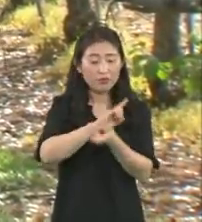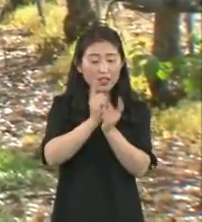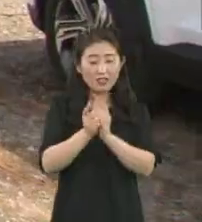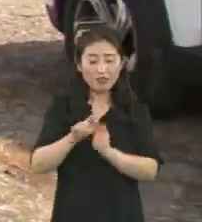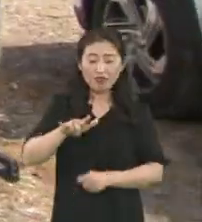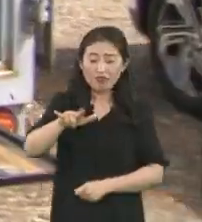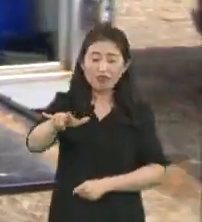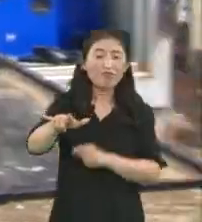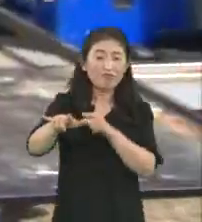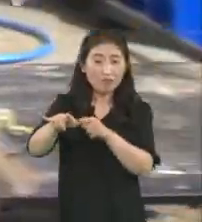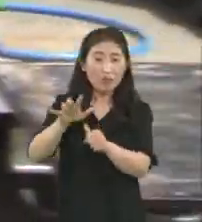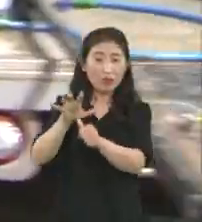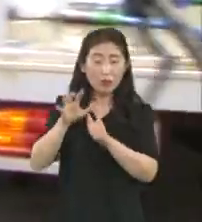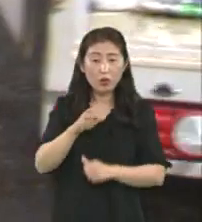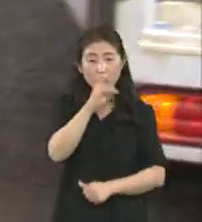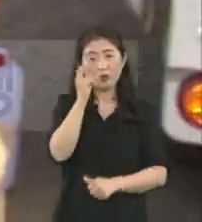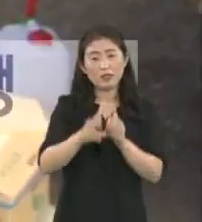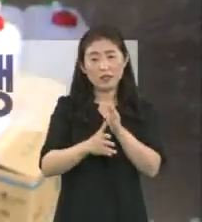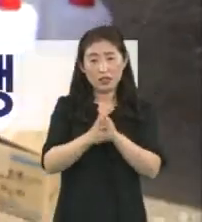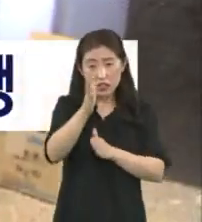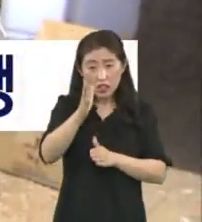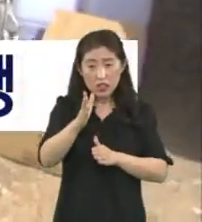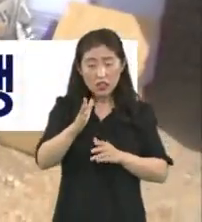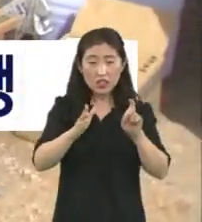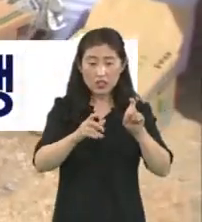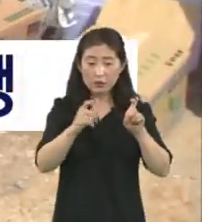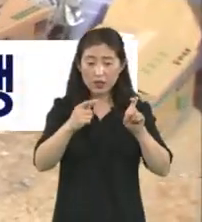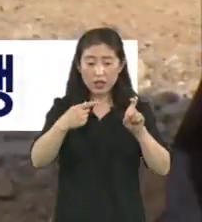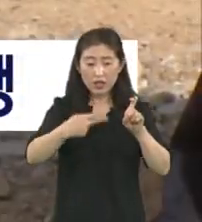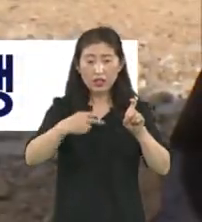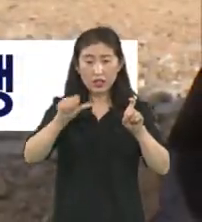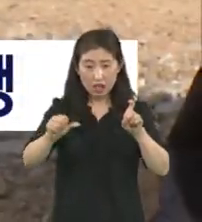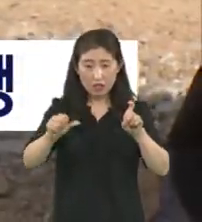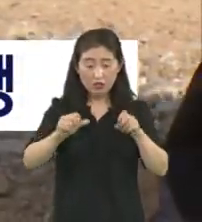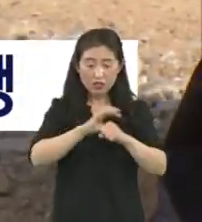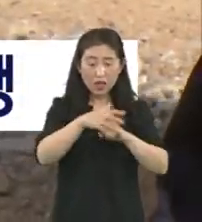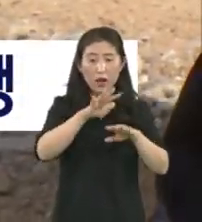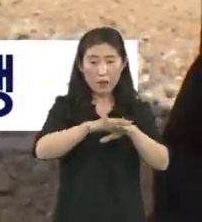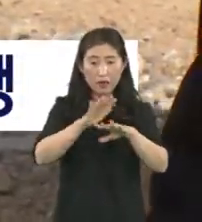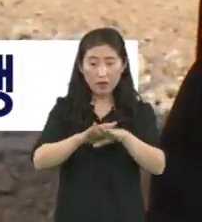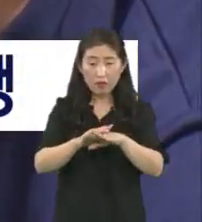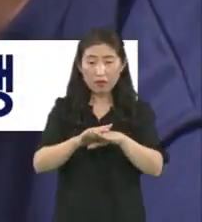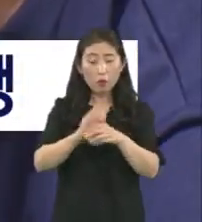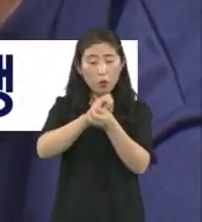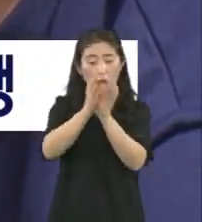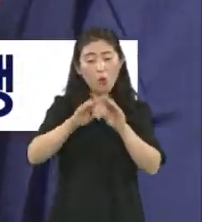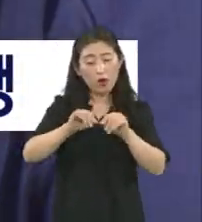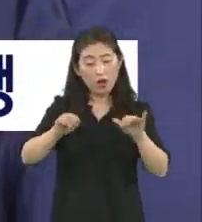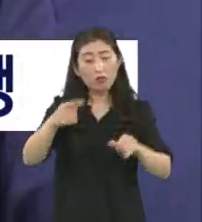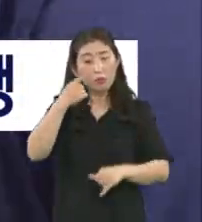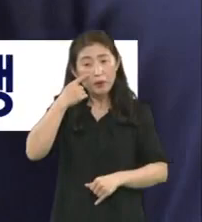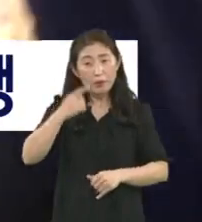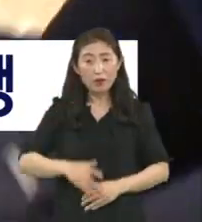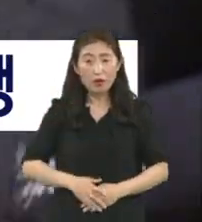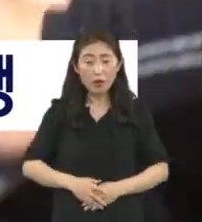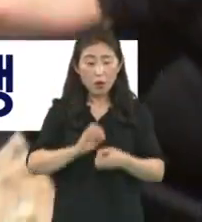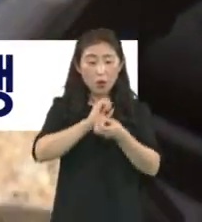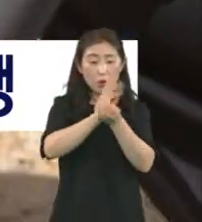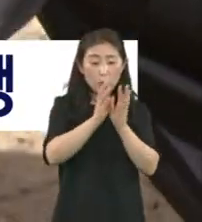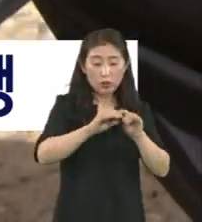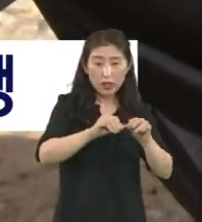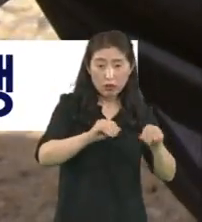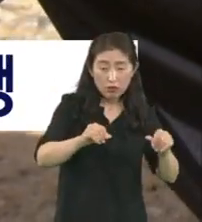겁니다. 서산시가 관내 10헥타 사과밭을 대상으로 드론 인공수분을 시도하고 있습니다. 꽃가루와 수분